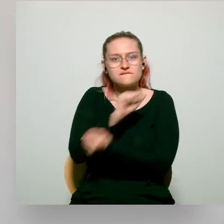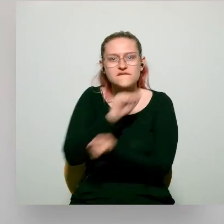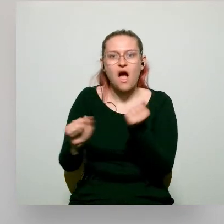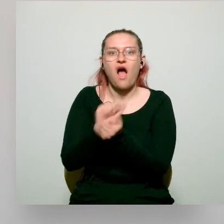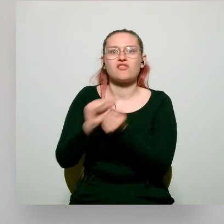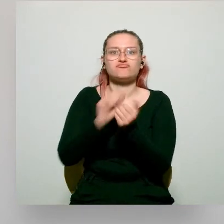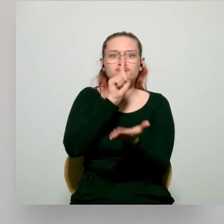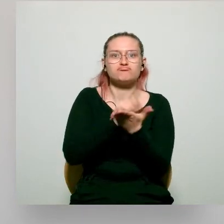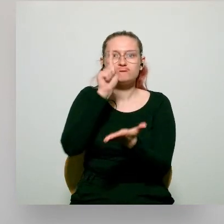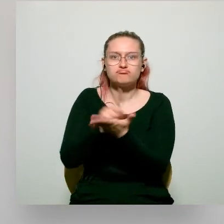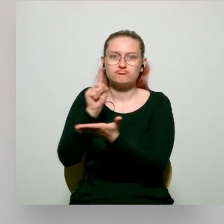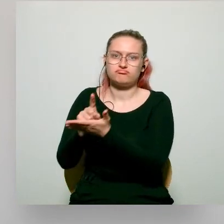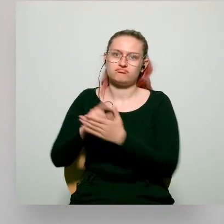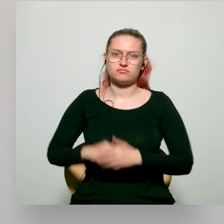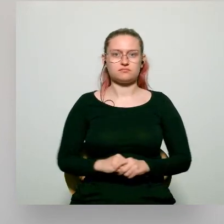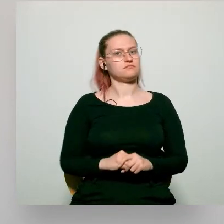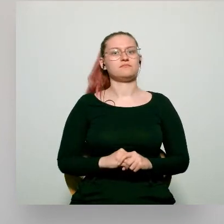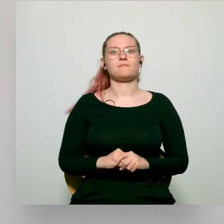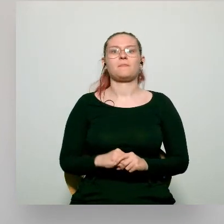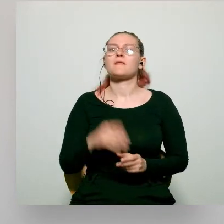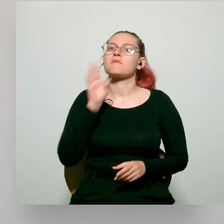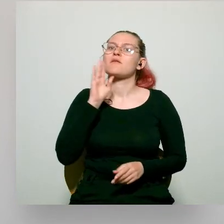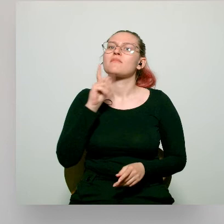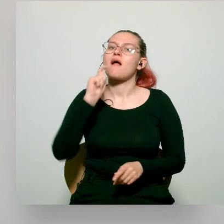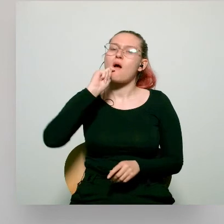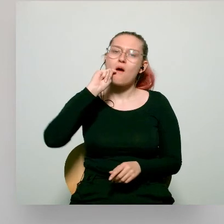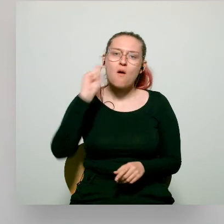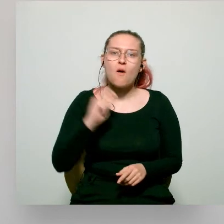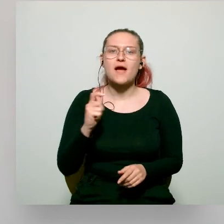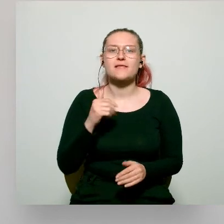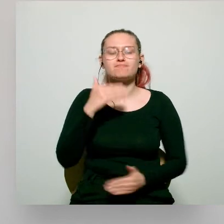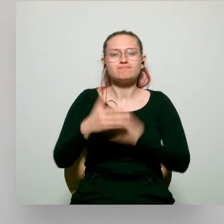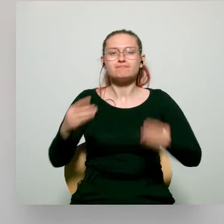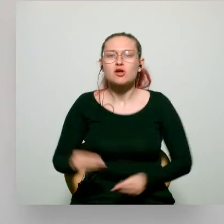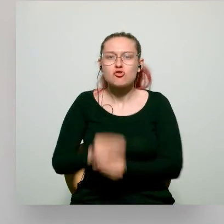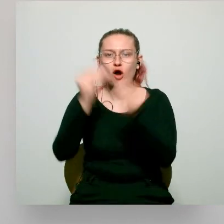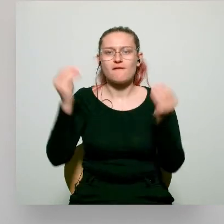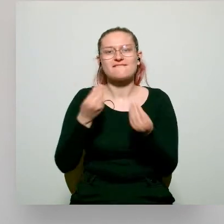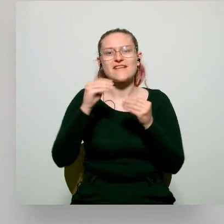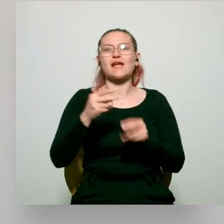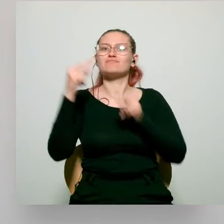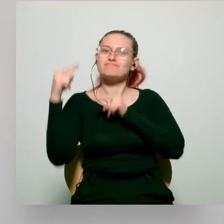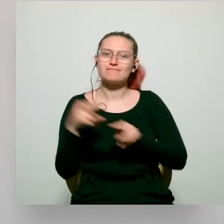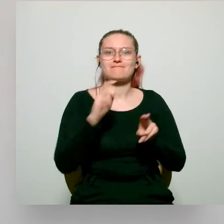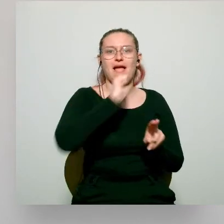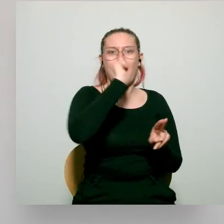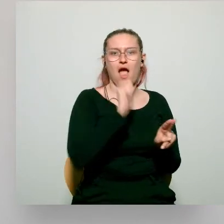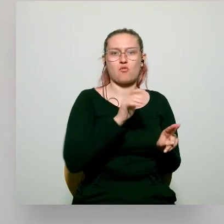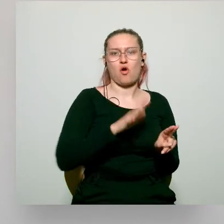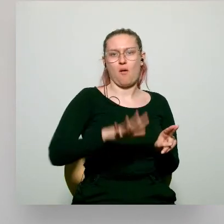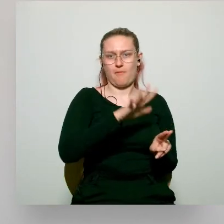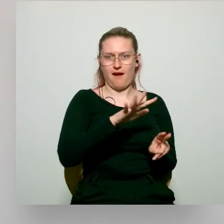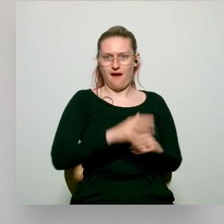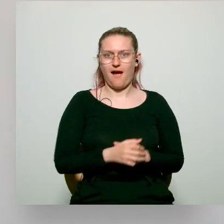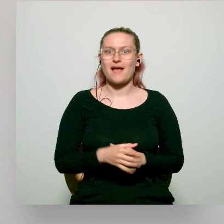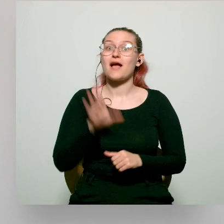pchnęła Ukrainę do przodu, ku Europie i przyciągała większość na swoją stronę. Jak ta mniejszość stawała